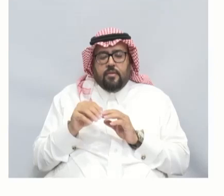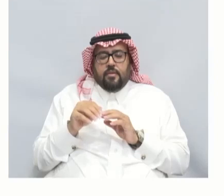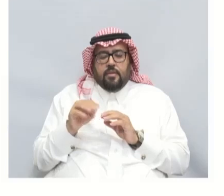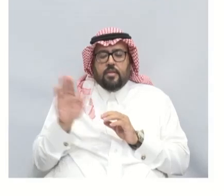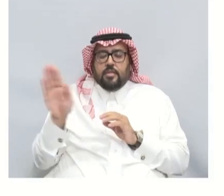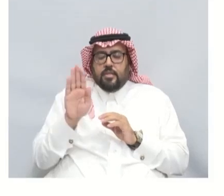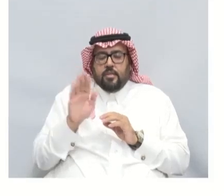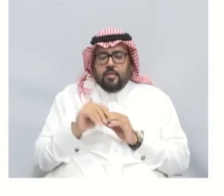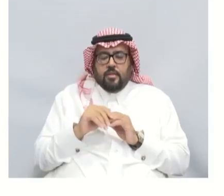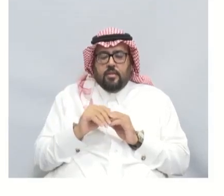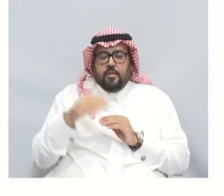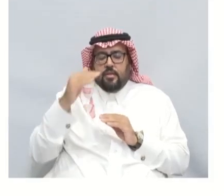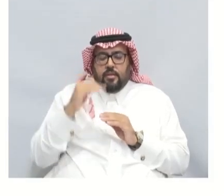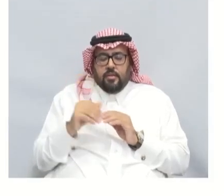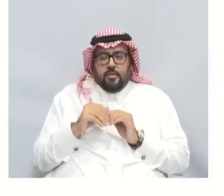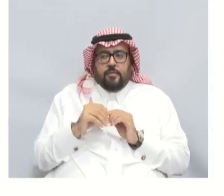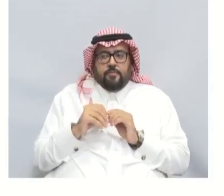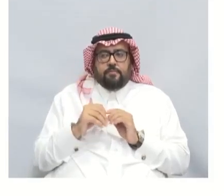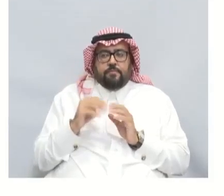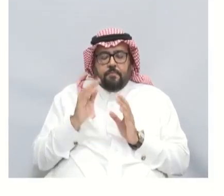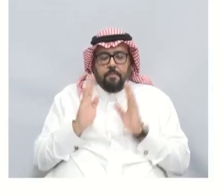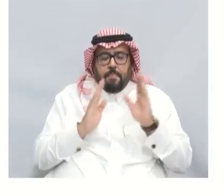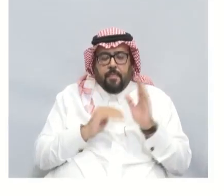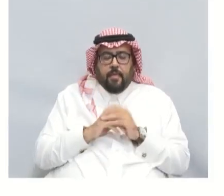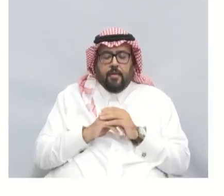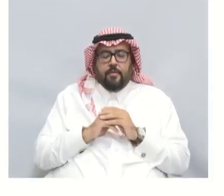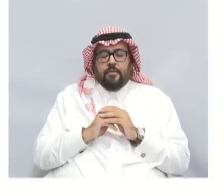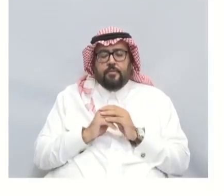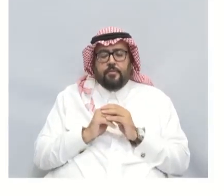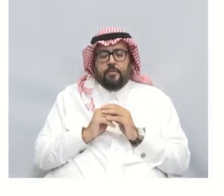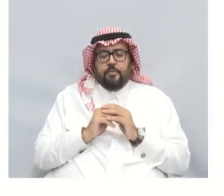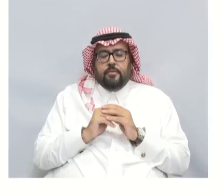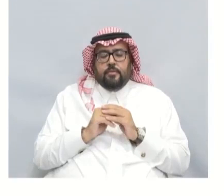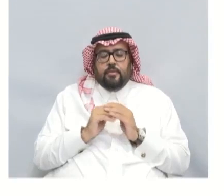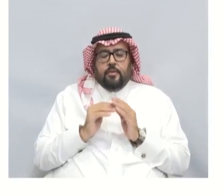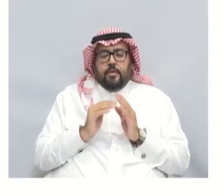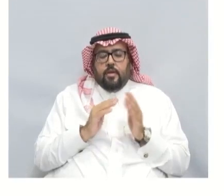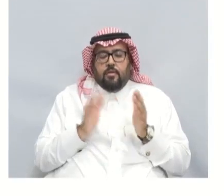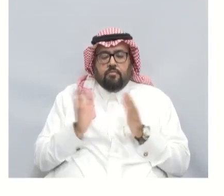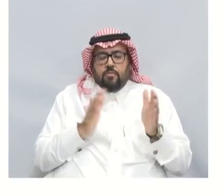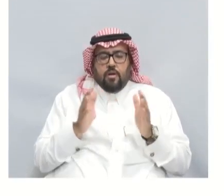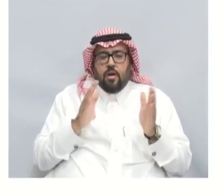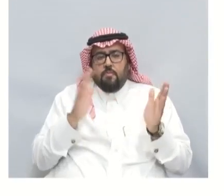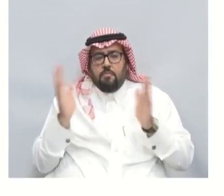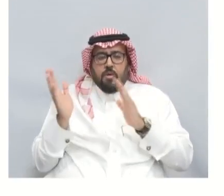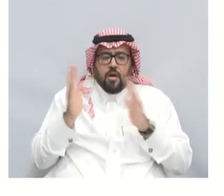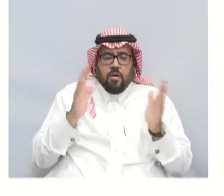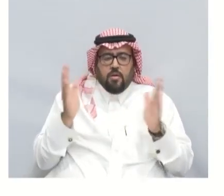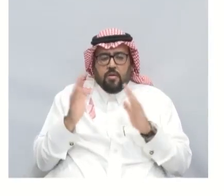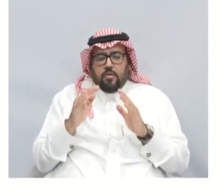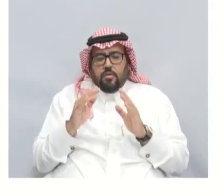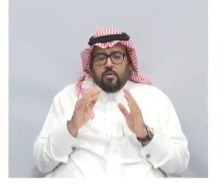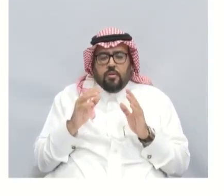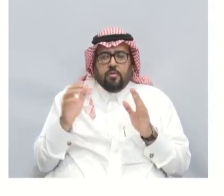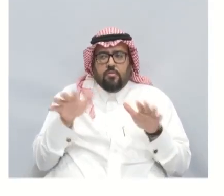ترتبط بالزلازل، لأن تكلمنا عن أنواع الموجات ماذا؟ الزلزالية. الارتداد المرن، زلازل ما